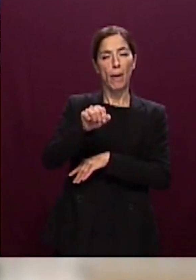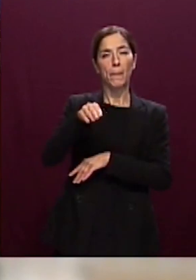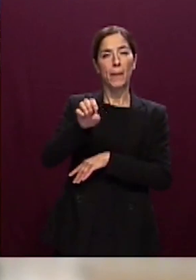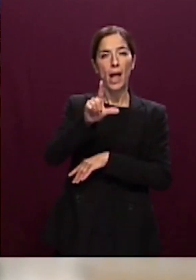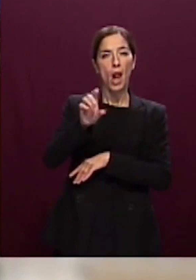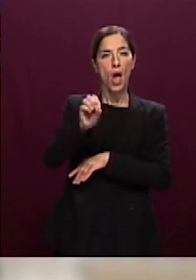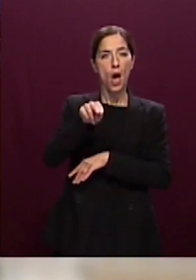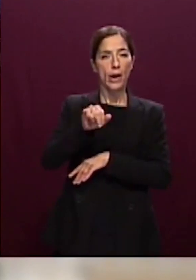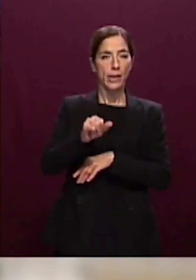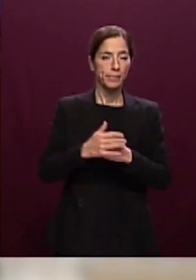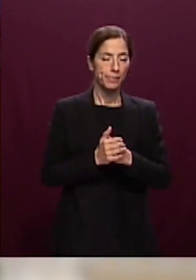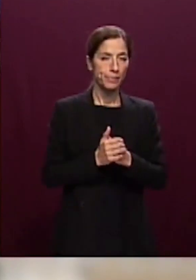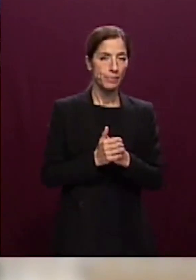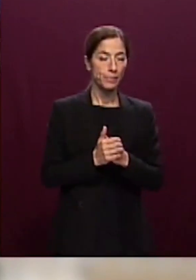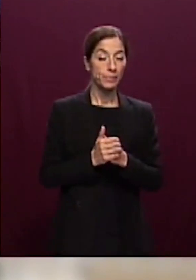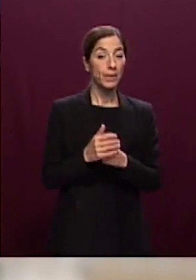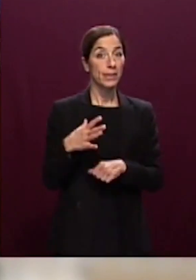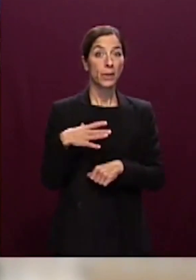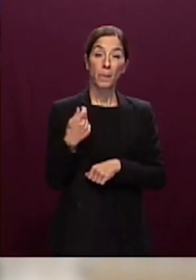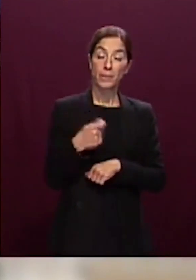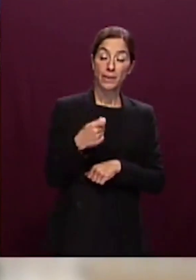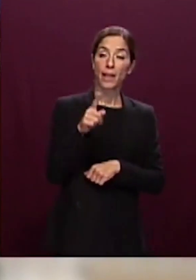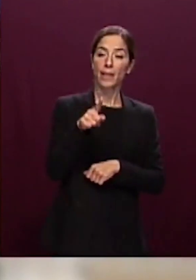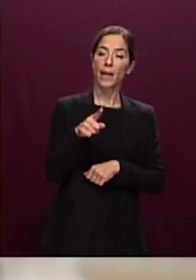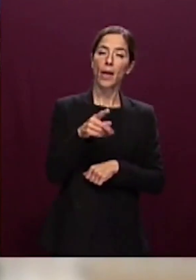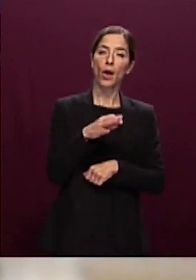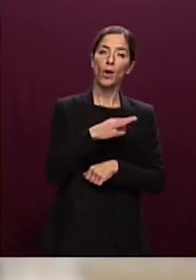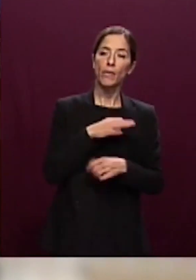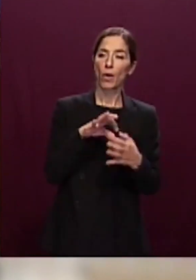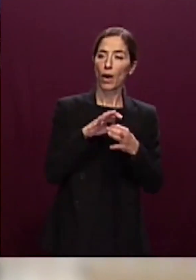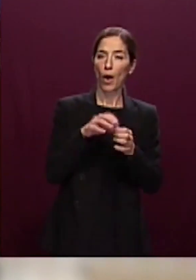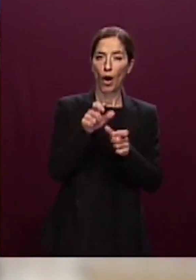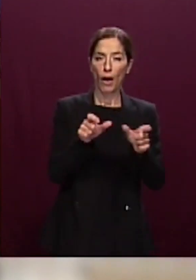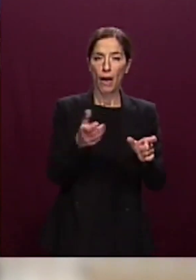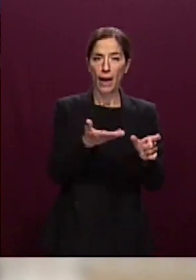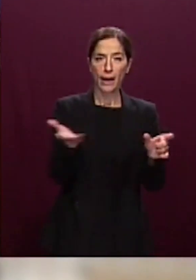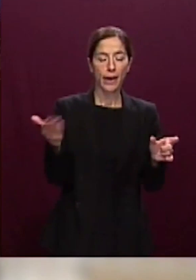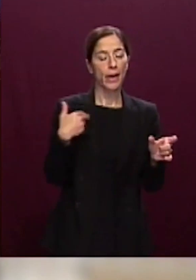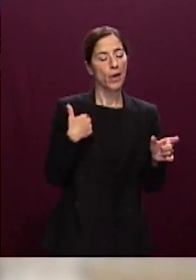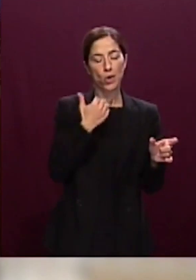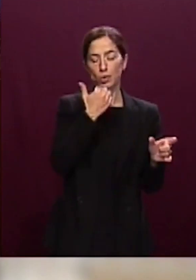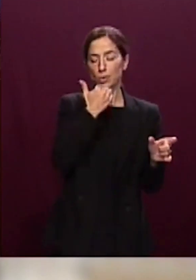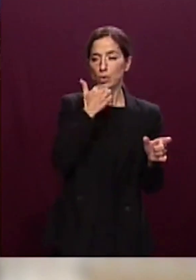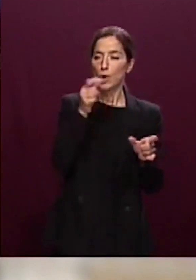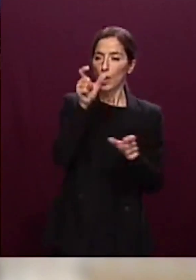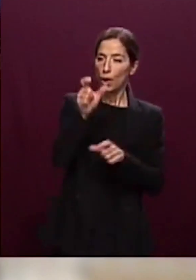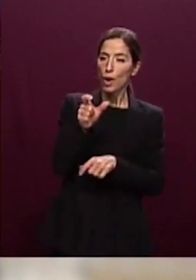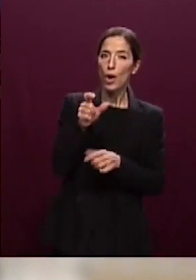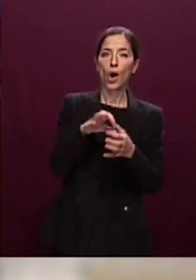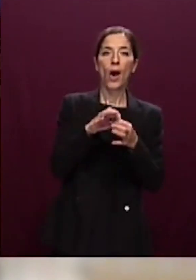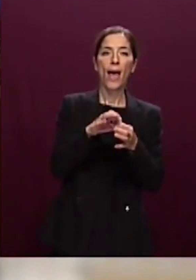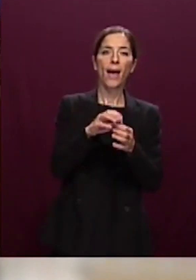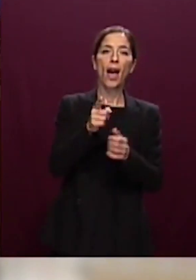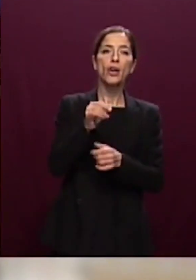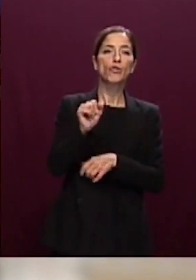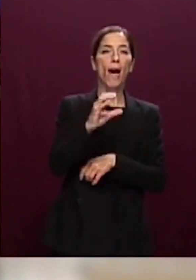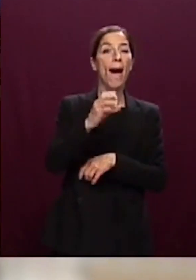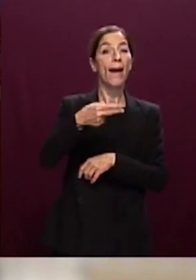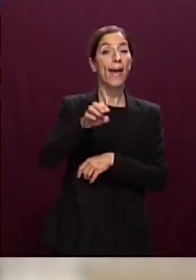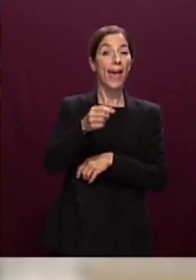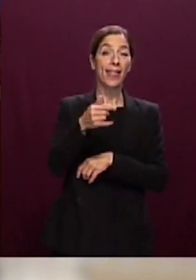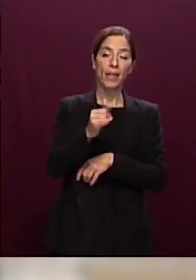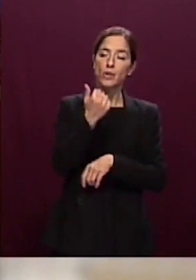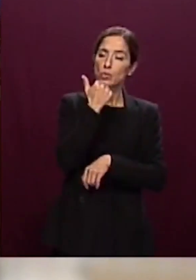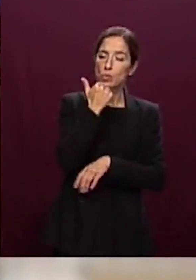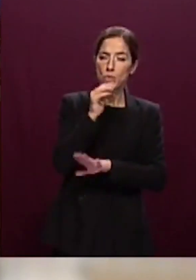col signor presidente onorevole collega intanto mi scuso con il collega Giachetti e con l'aula perché sono stata